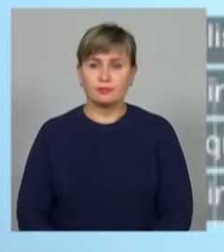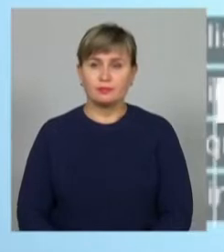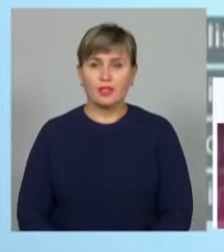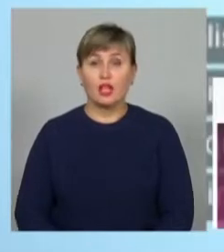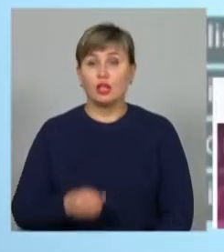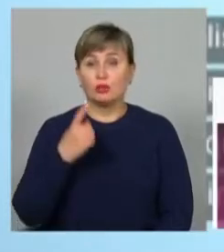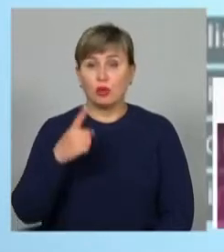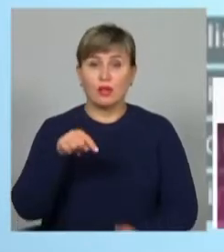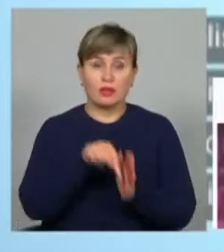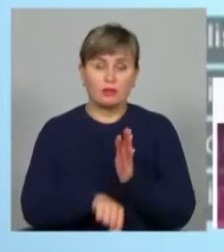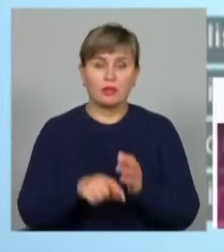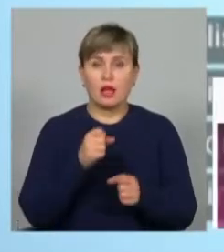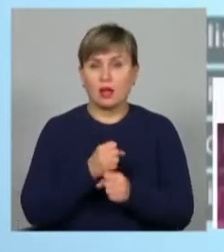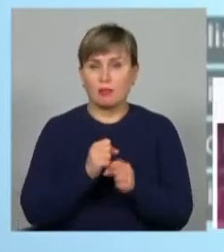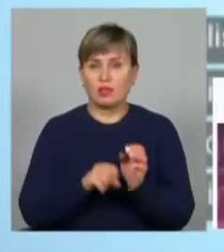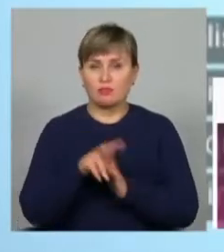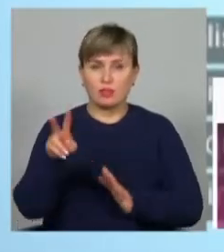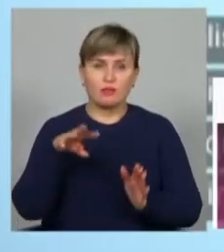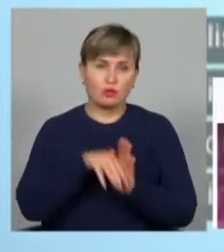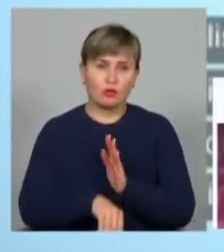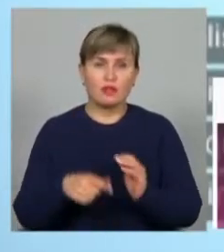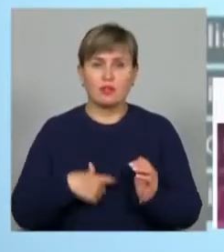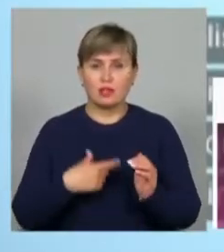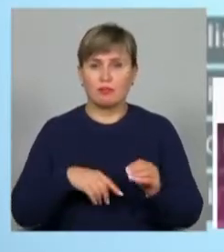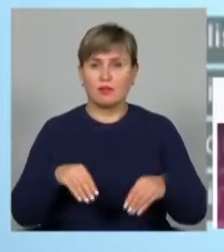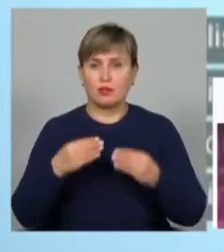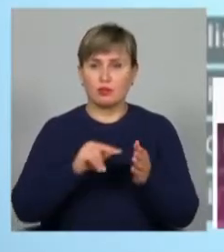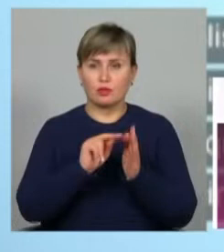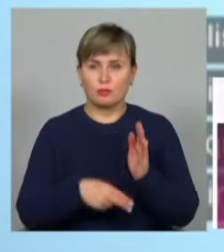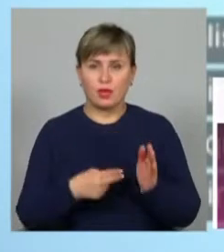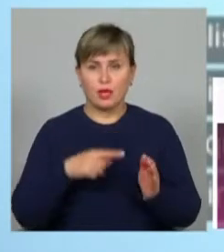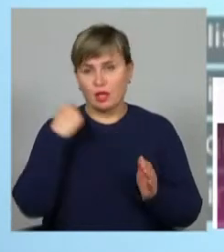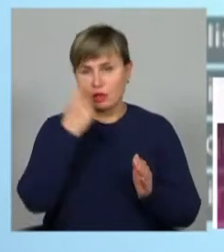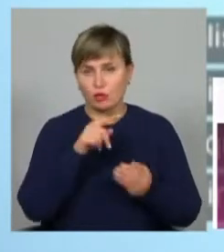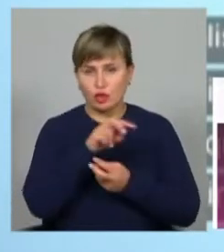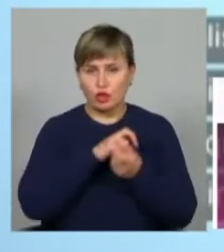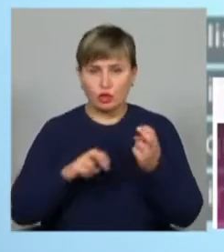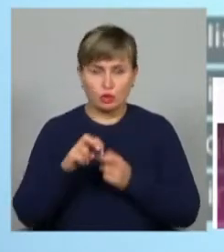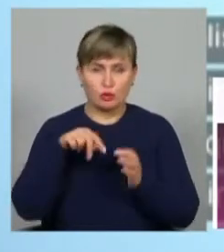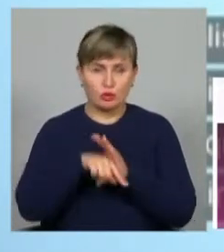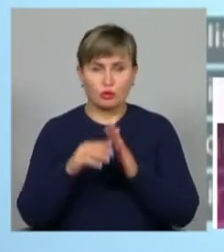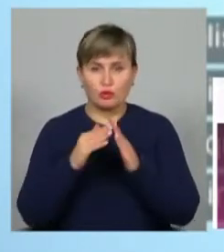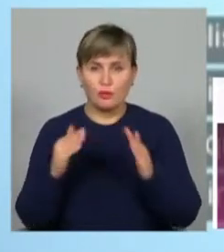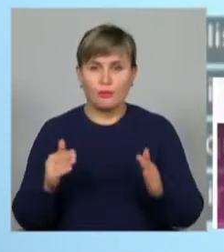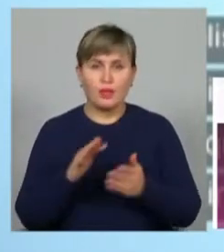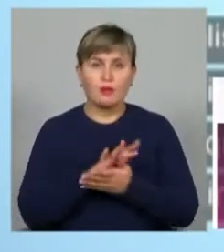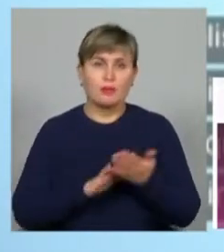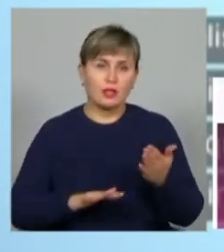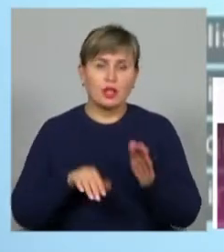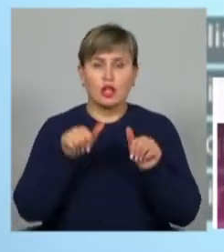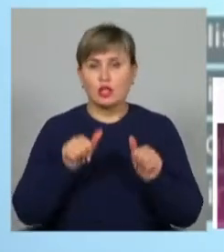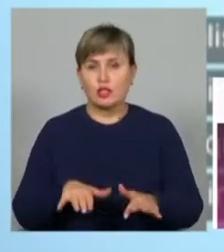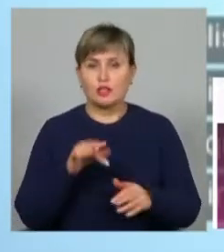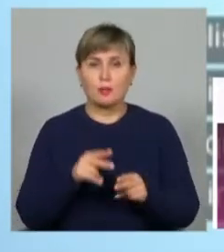Еще одна функция – работа с беженцами. Она включает в себя выдачу справки лицу, ищущему убежище, назначение, продление, лишение